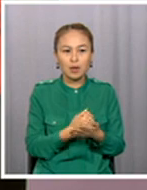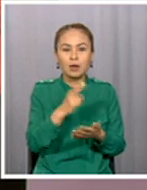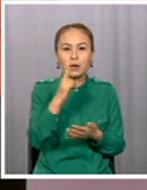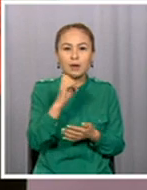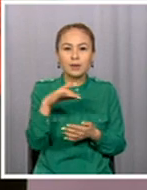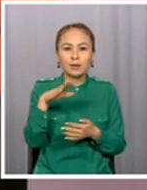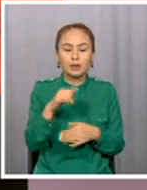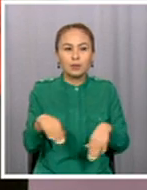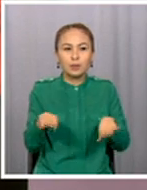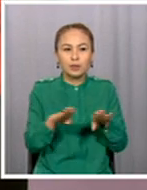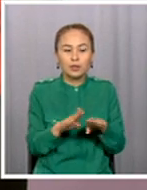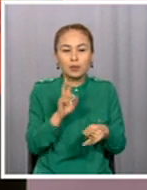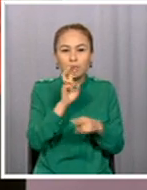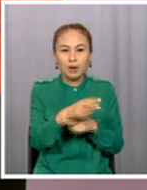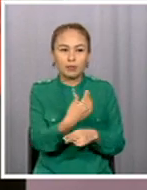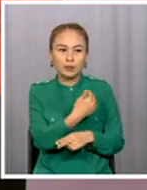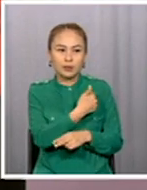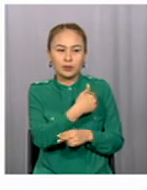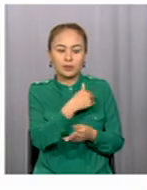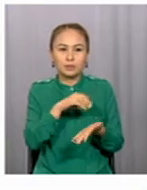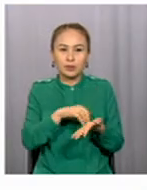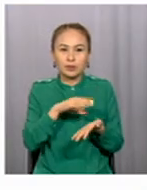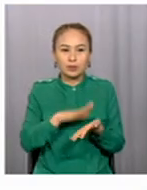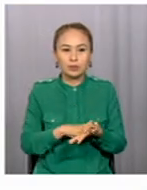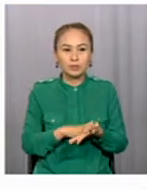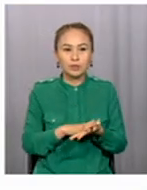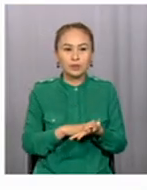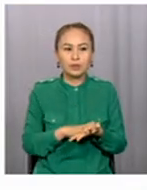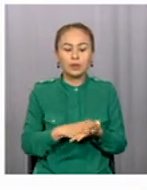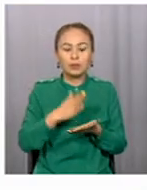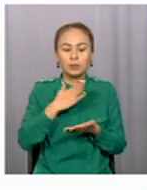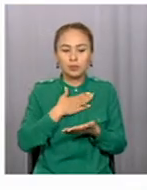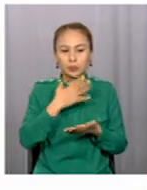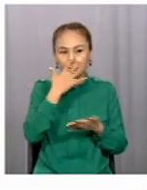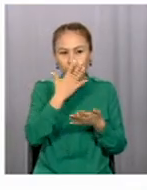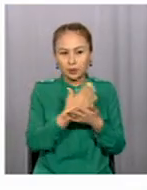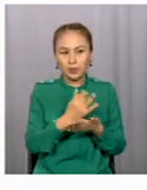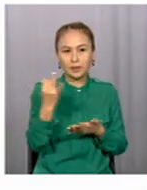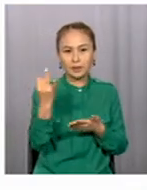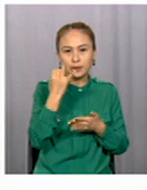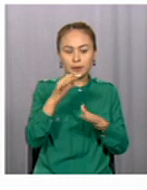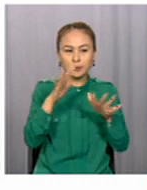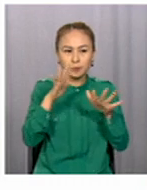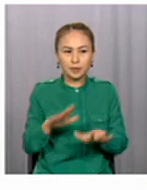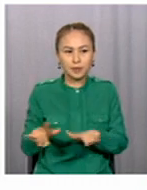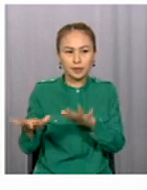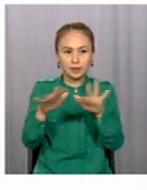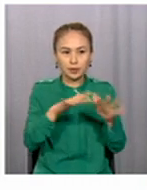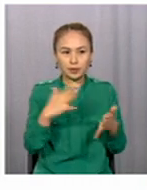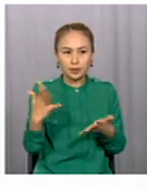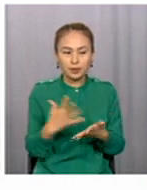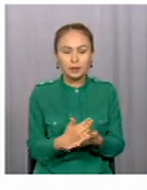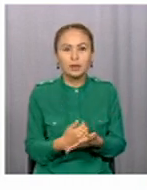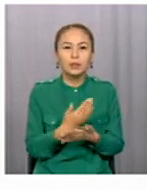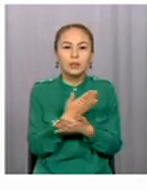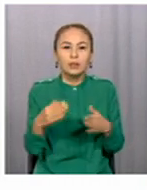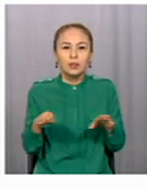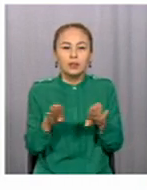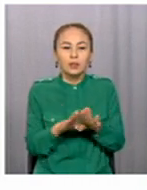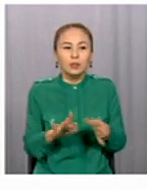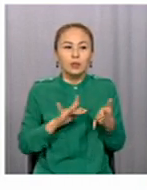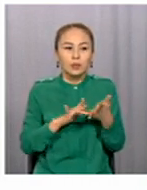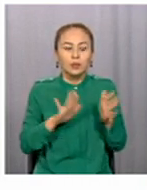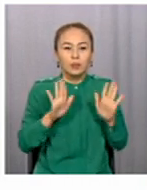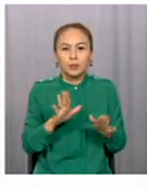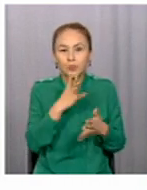бойынша барғымыз келетін жерлерді белгілейміз. Өзімізге қызық болатын орындарды нақтылаймыз. Оны тек туристтің өзі